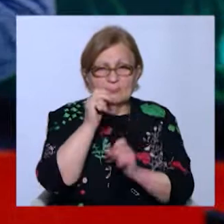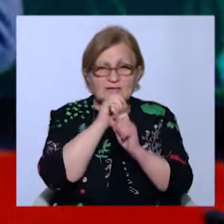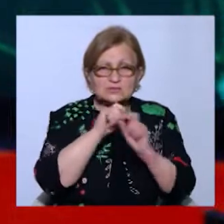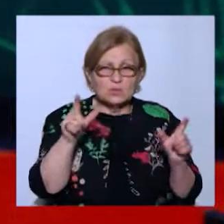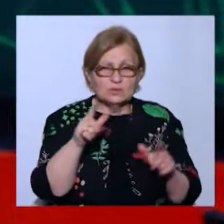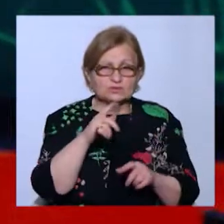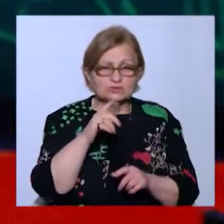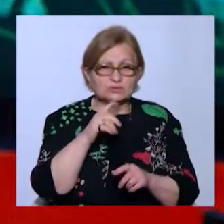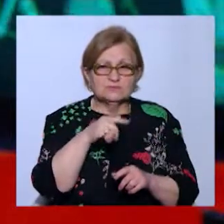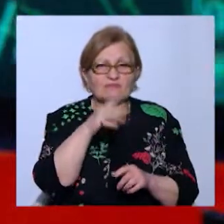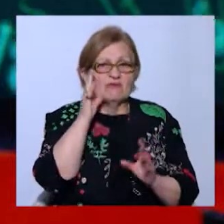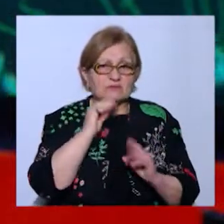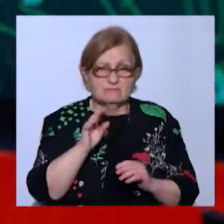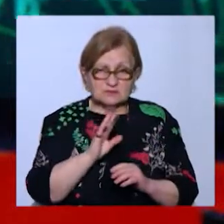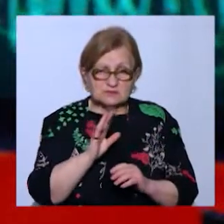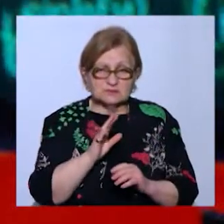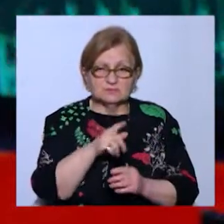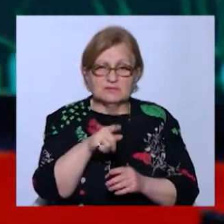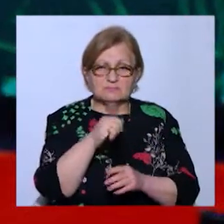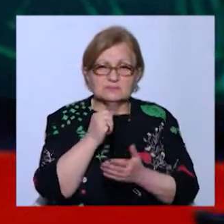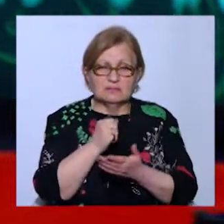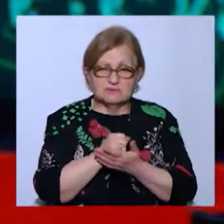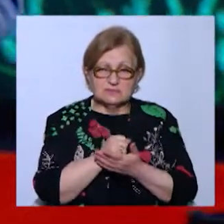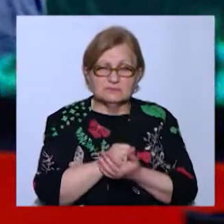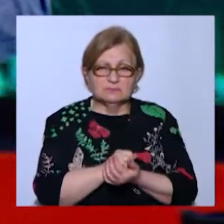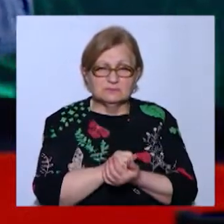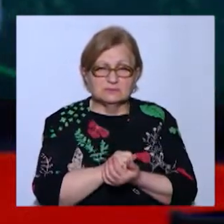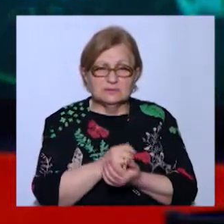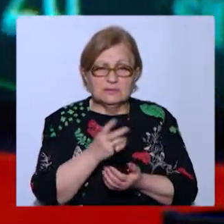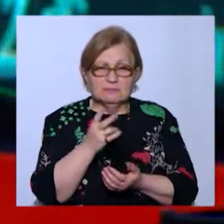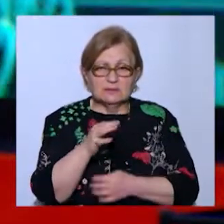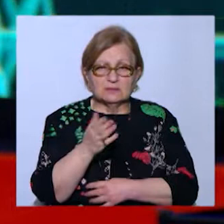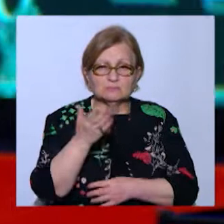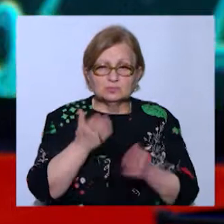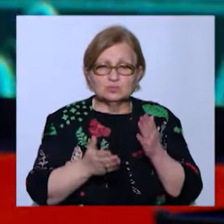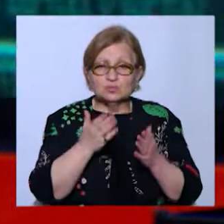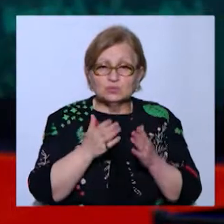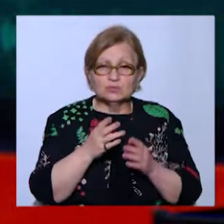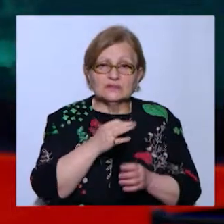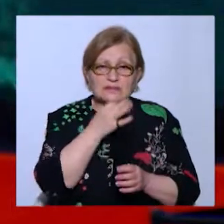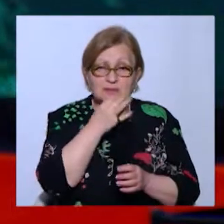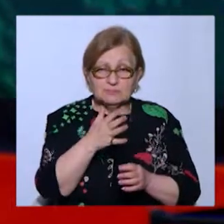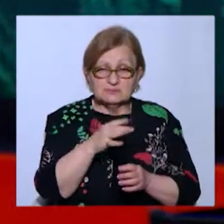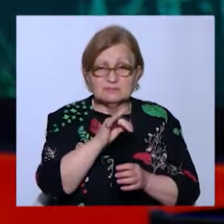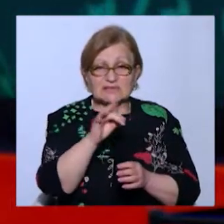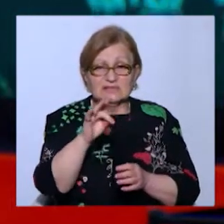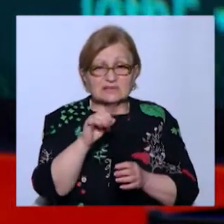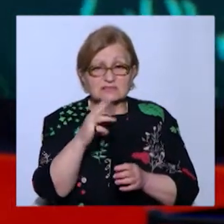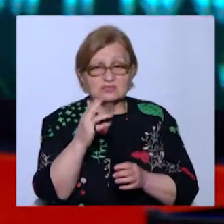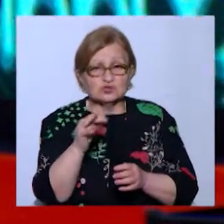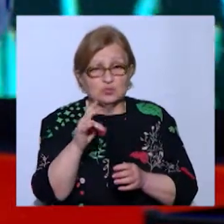სკოლაში ამის დამტკიცებას. თუმცა თუ ნებისმიერ ირაციონალურ რიცხვთან მოიძებნება